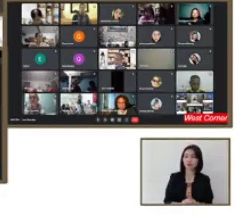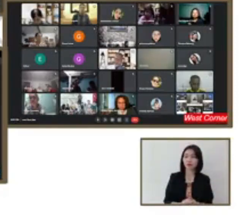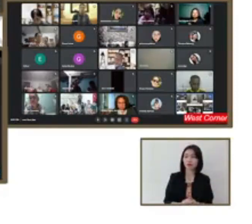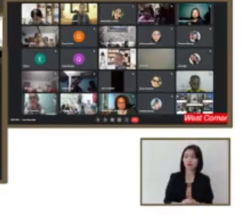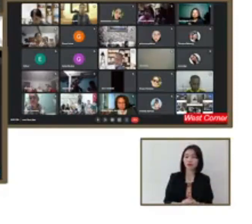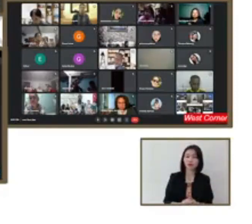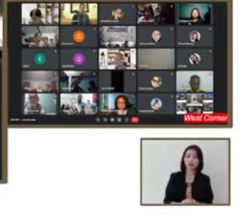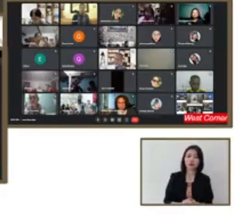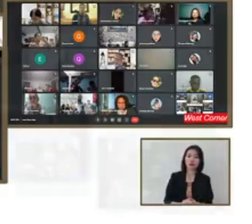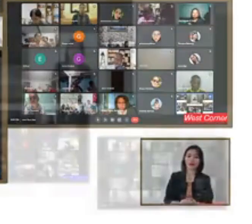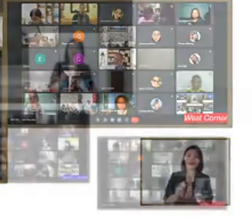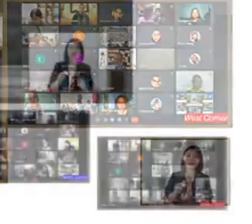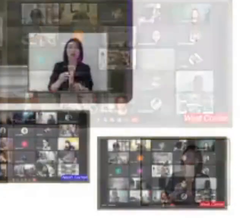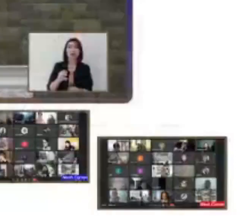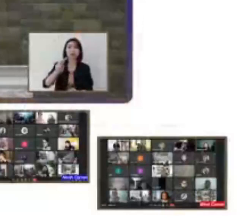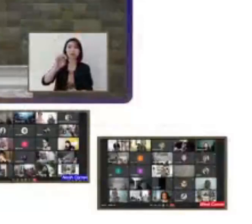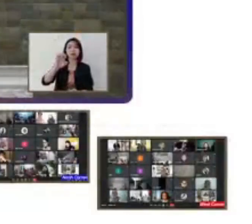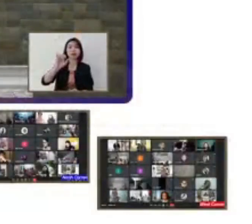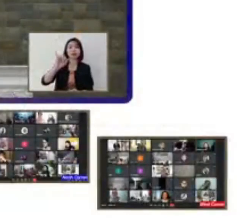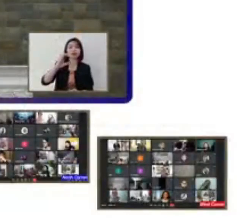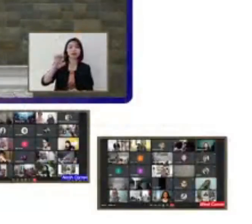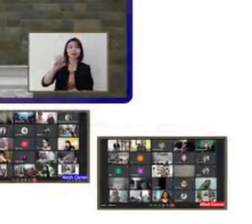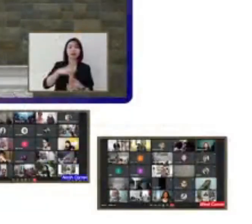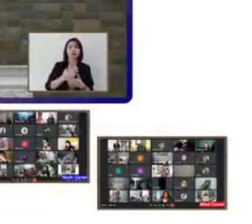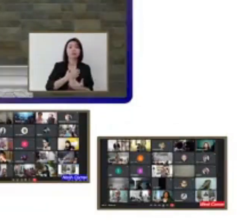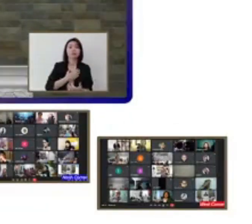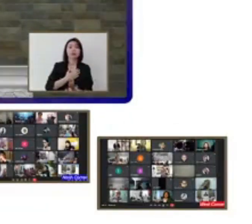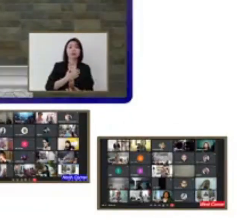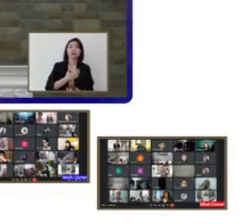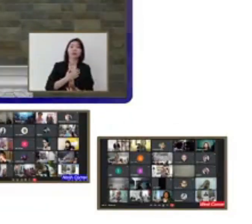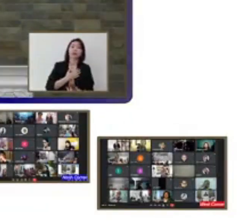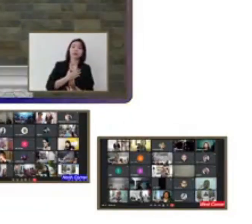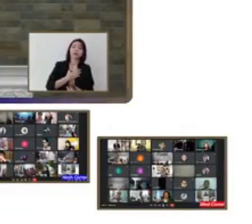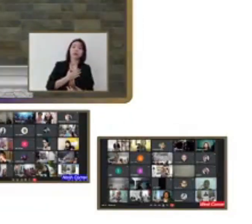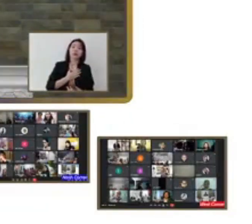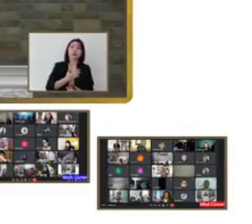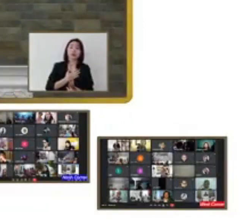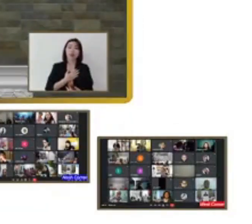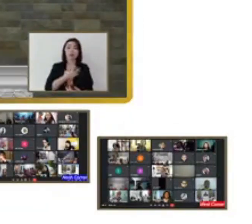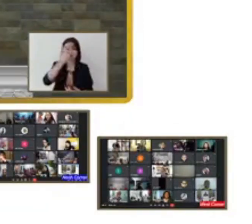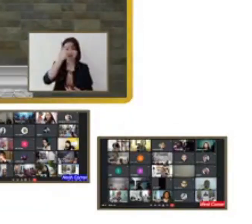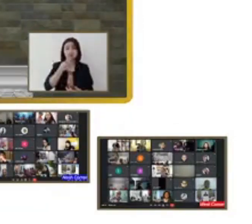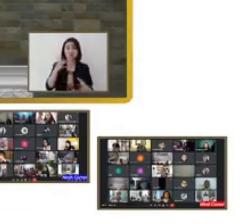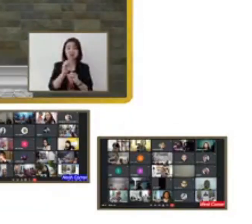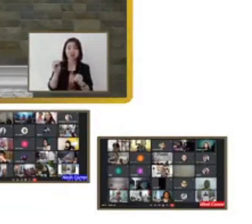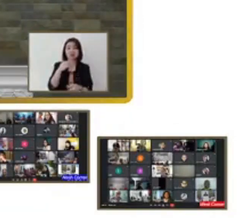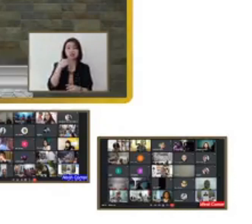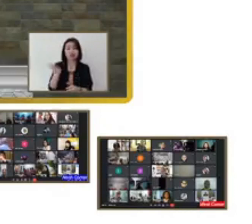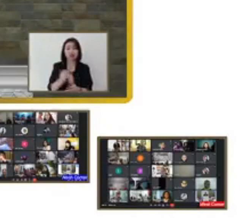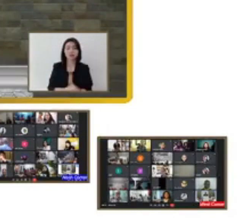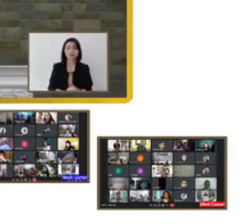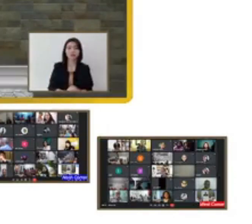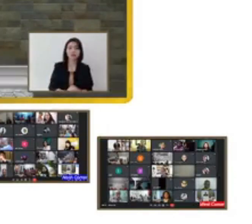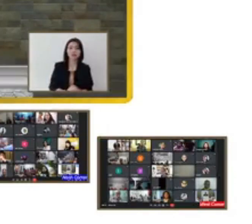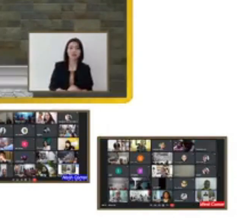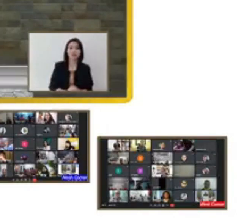maaga nawala yung kanilang mga magulang dahil ang sakit. But itong pamangkin ko, mga kapatid,